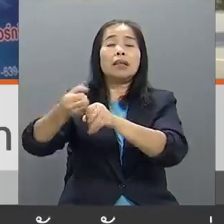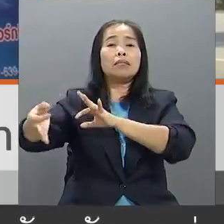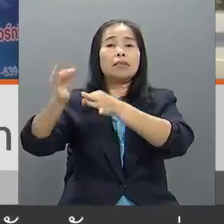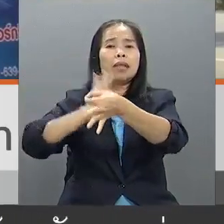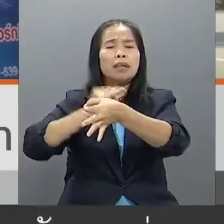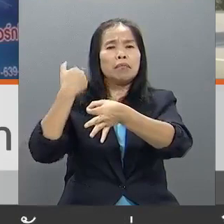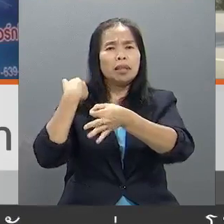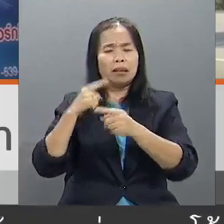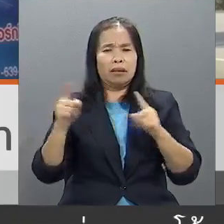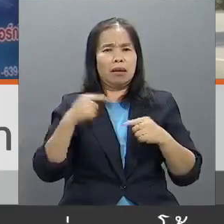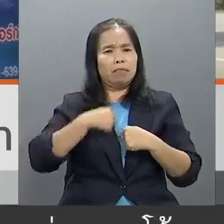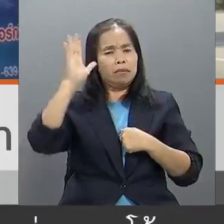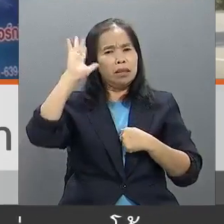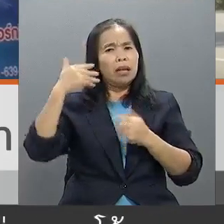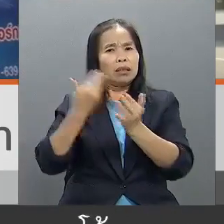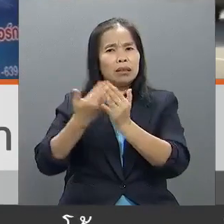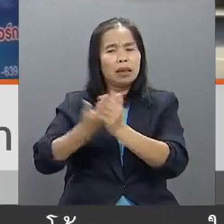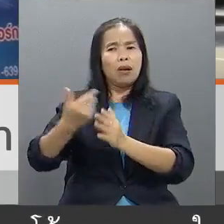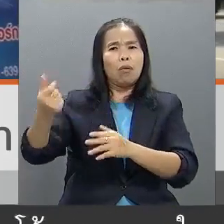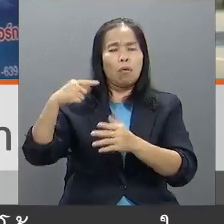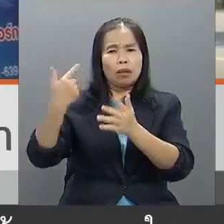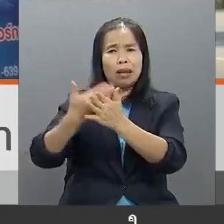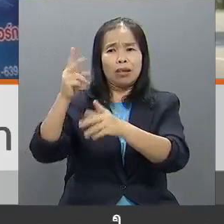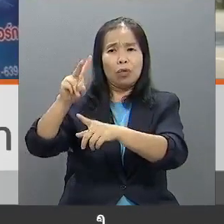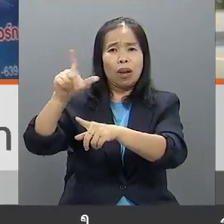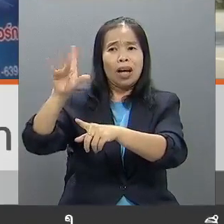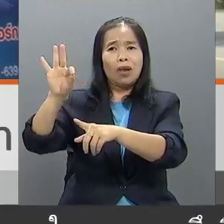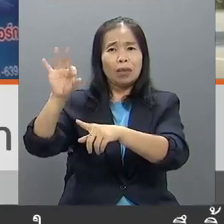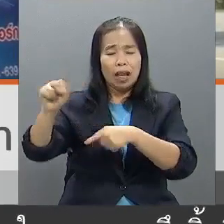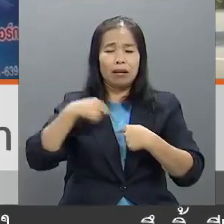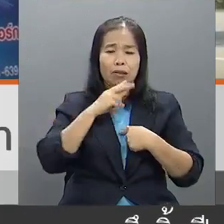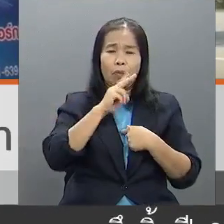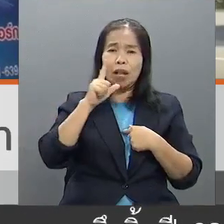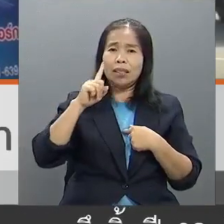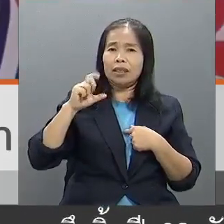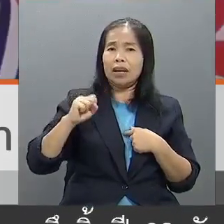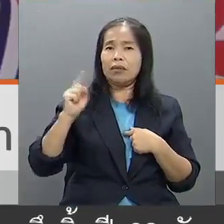ล้านบาทแต่ต่อมาได้มีประกาศยกเลิกอ้างว่าทำผิดเงื่อนไขและยกให้ผู้ประกอบการอีกคนที่เป็นคู่แข่งดำเนินการแทนทั้งที่ประมูลงานในราคา2900000บาทแต่เมื่อวันที่ 6สิงหาคมมีประกาศยกเลิกการประมูลงานครั้งนั้นโดยอ้างว่าไม่มีงบประมาณในการจัดงานแล้ว